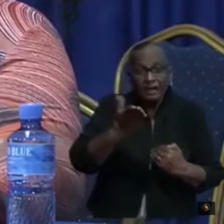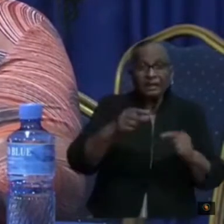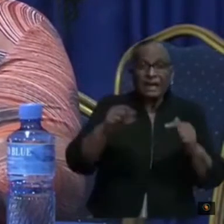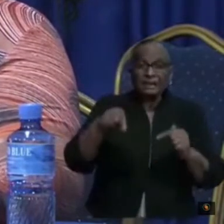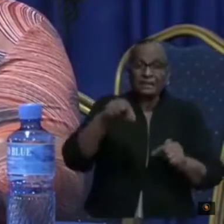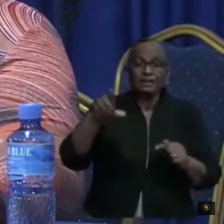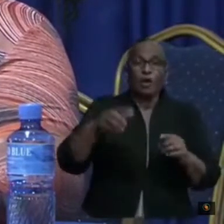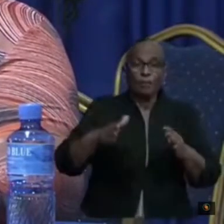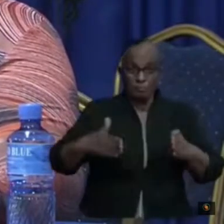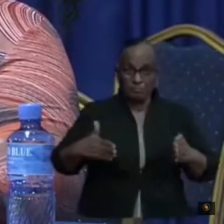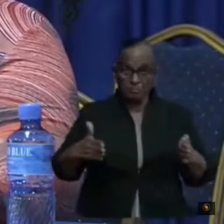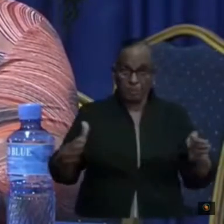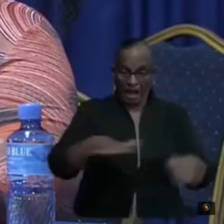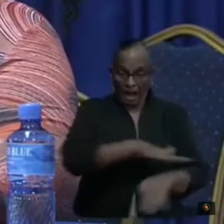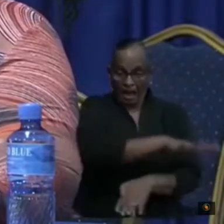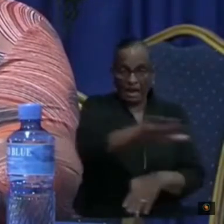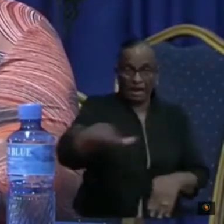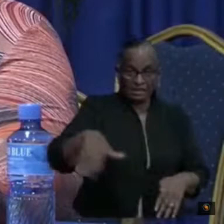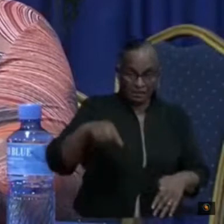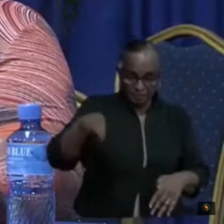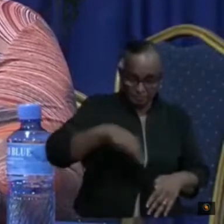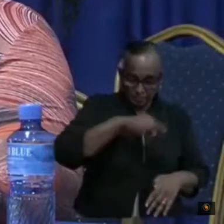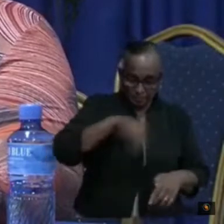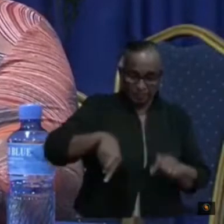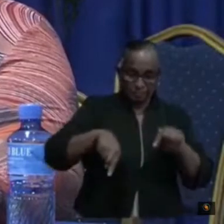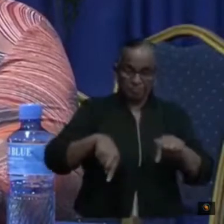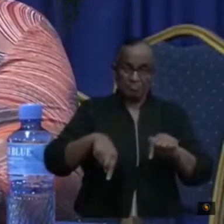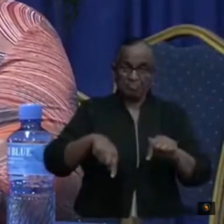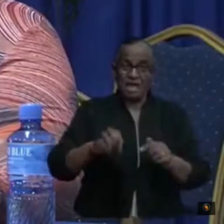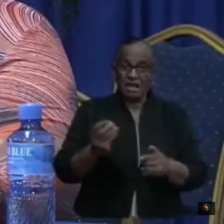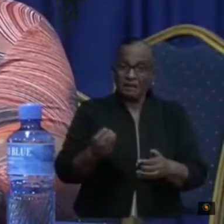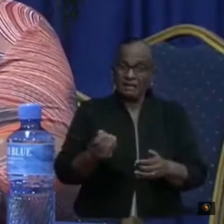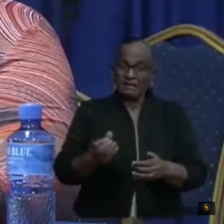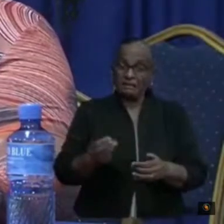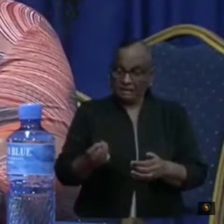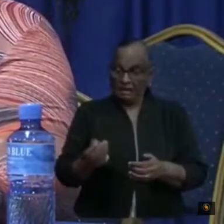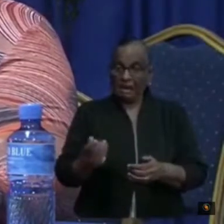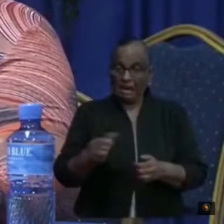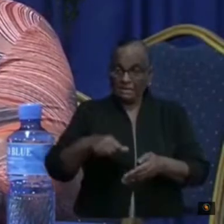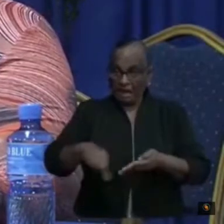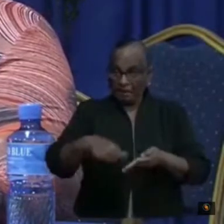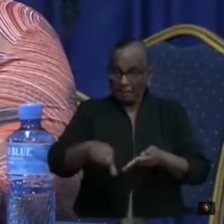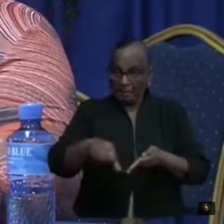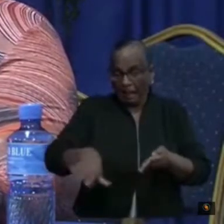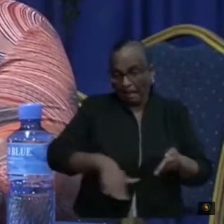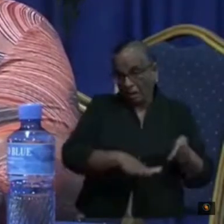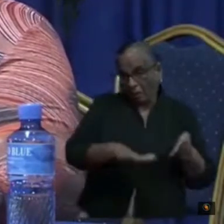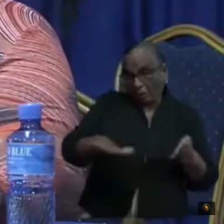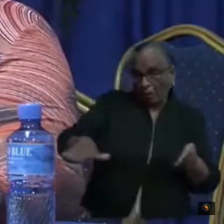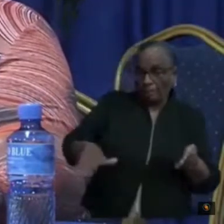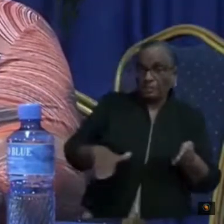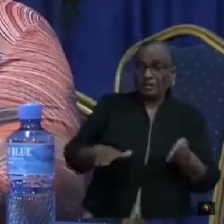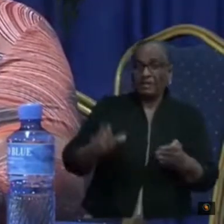markeringen worden geplaatst bij de kassa's en verschillende ruimtes zoals